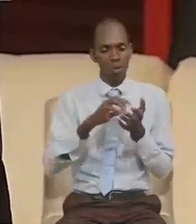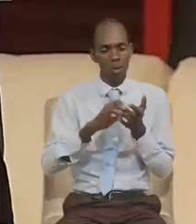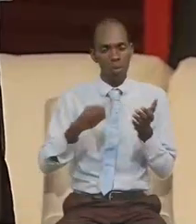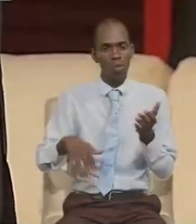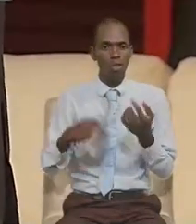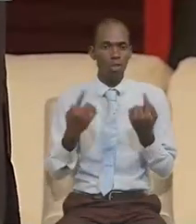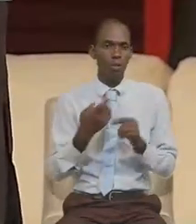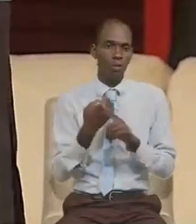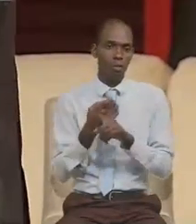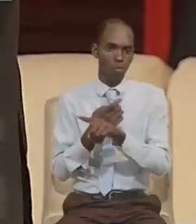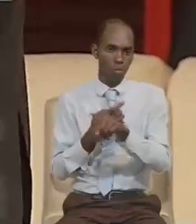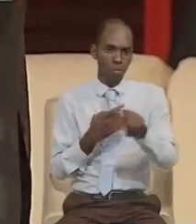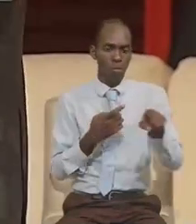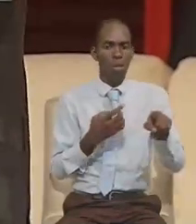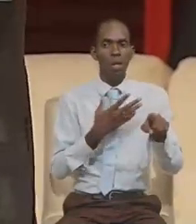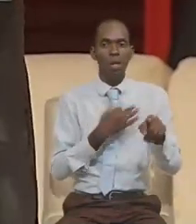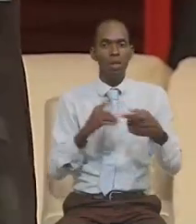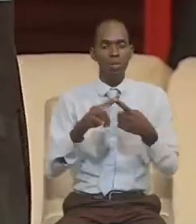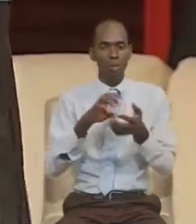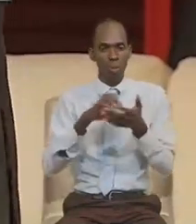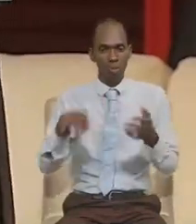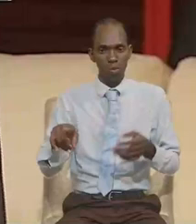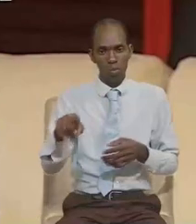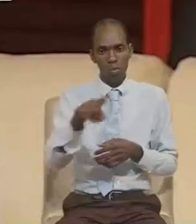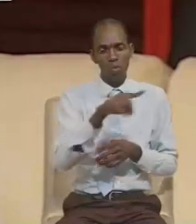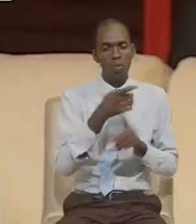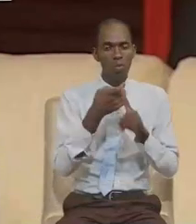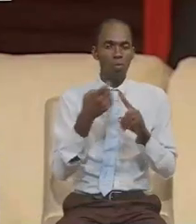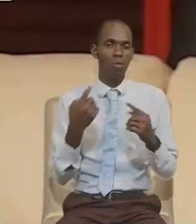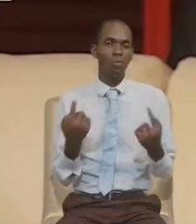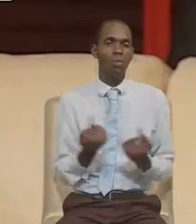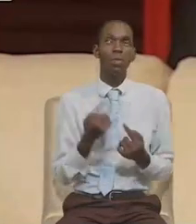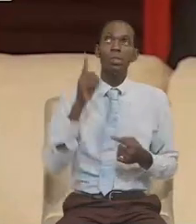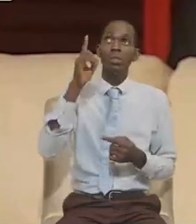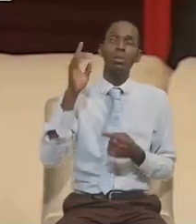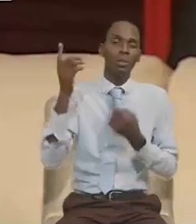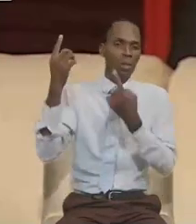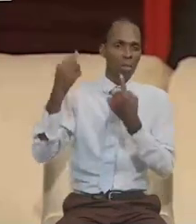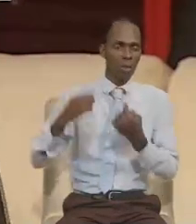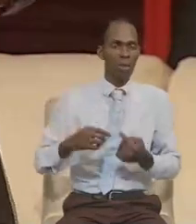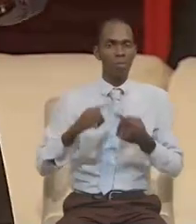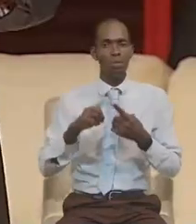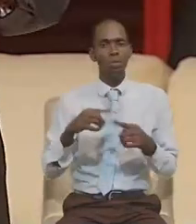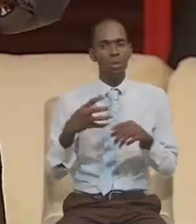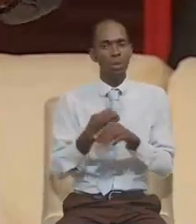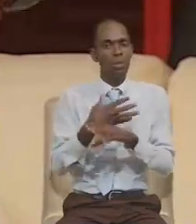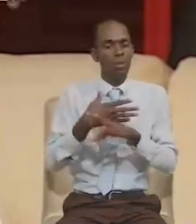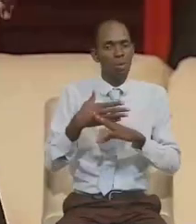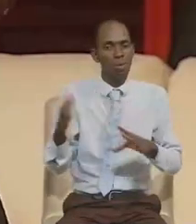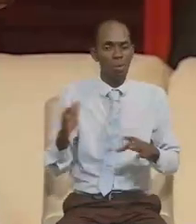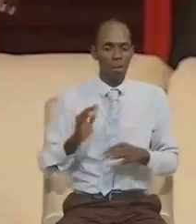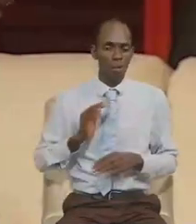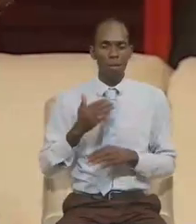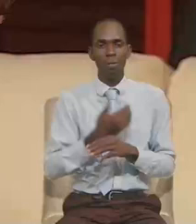vie et pour t'ôter du péché. Il a paru pour ôter nos péchés et il